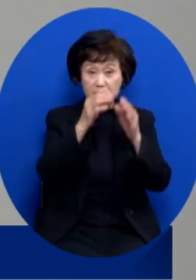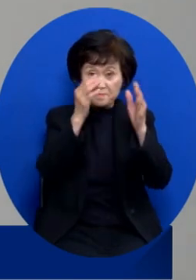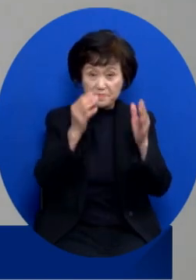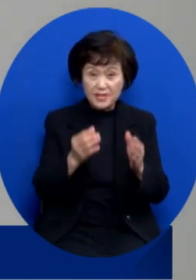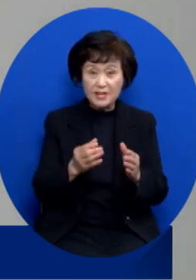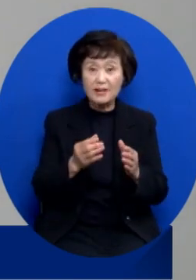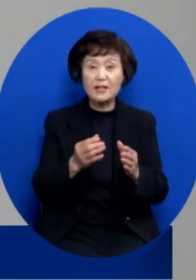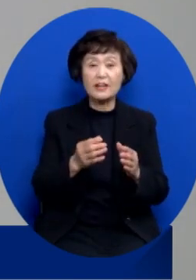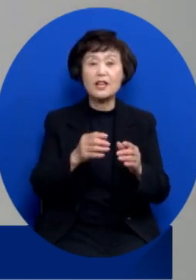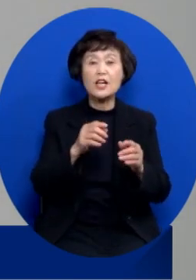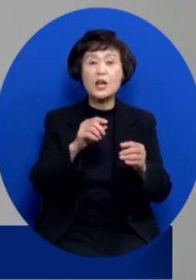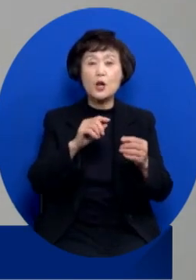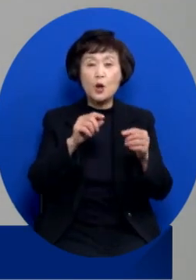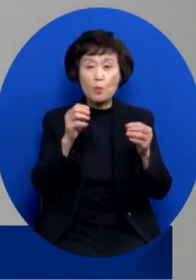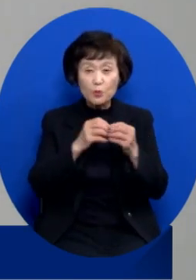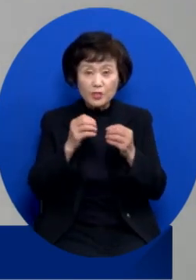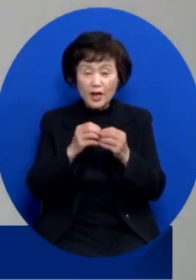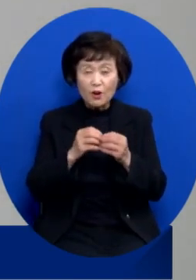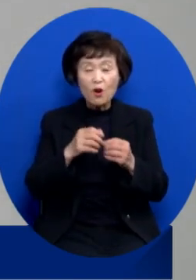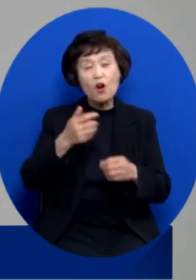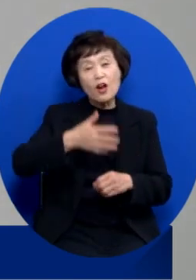이렇게 문자,